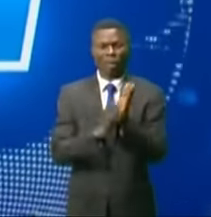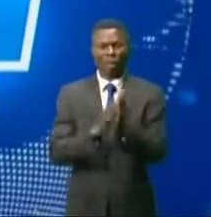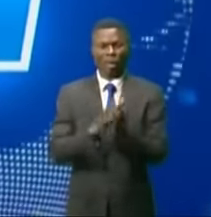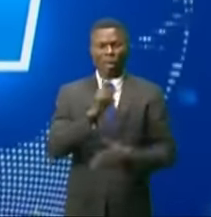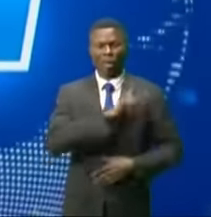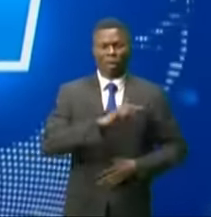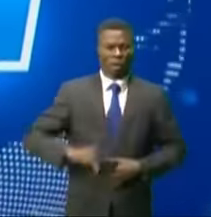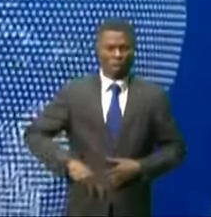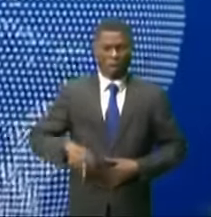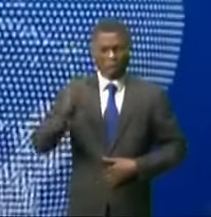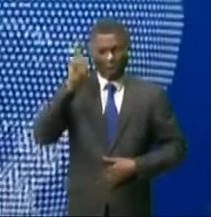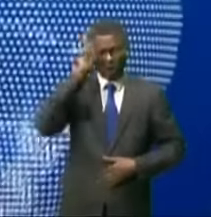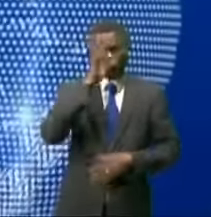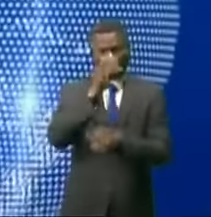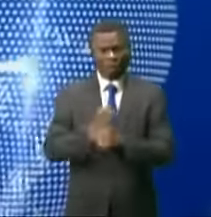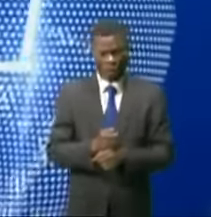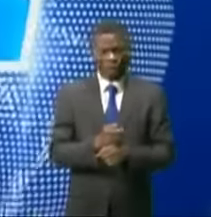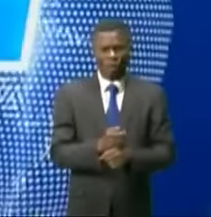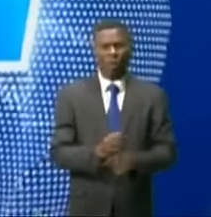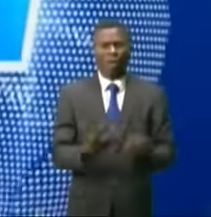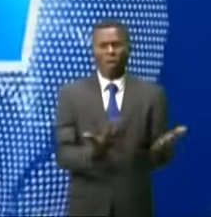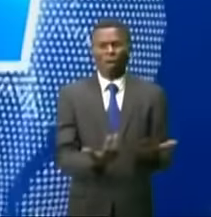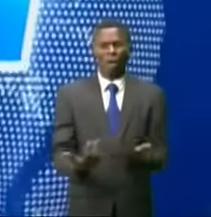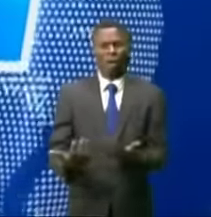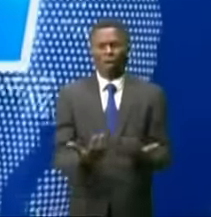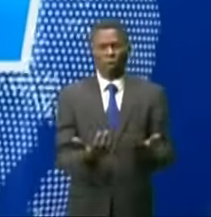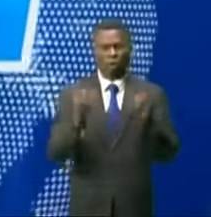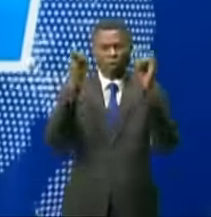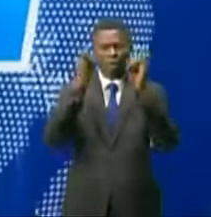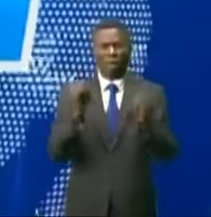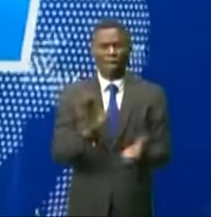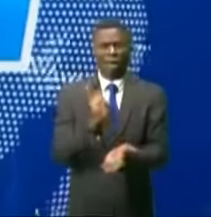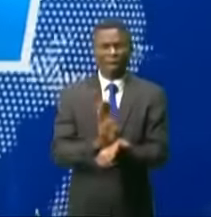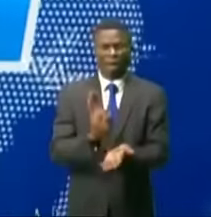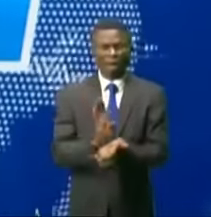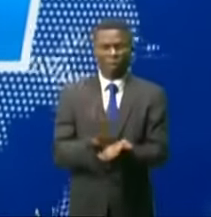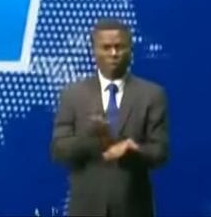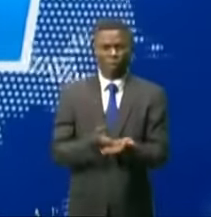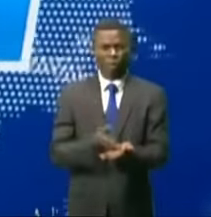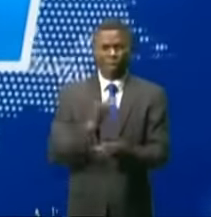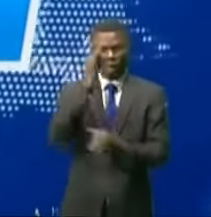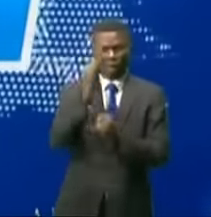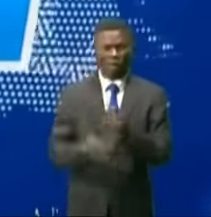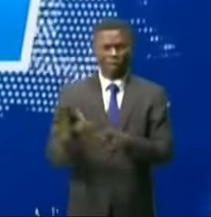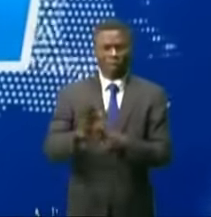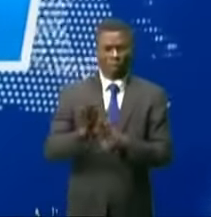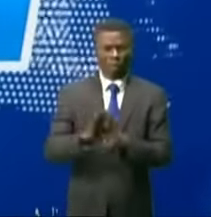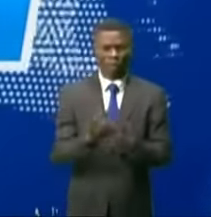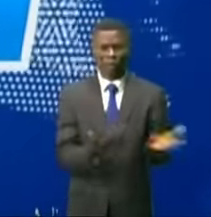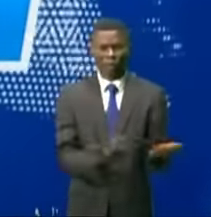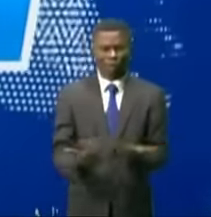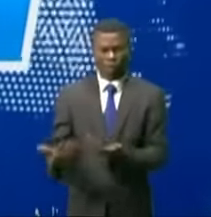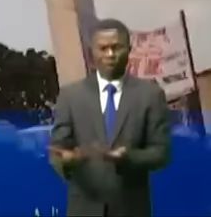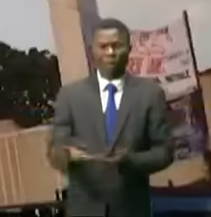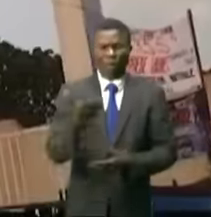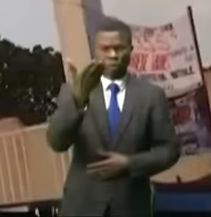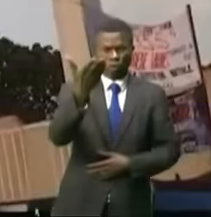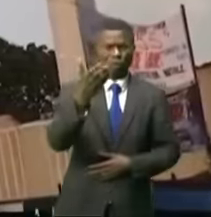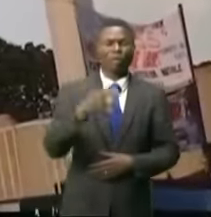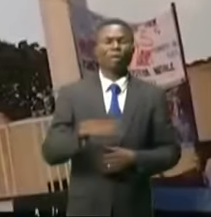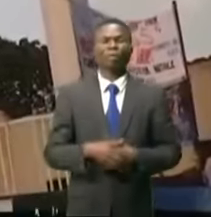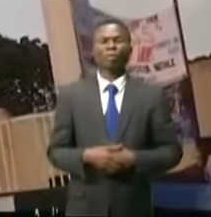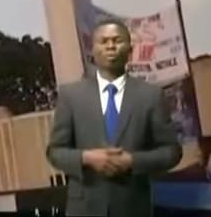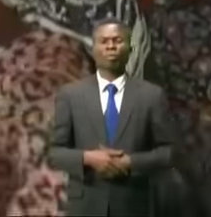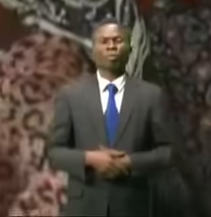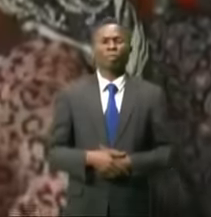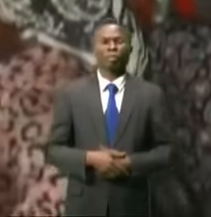kimbanguiste Tchangou vient de recevoir des kits informatiques et leurs brevets à l'issue d'une formation en informatique. Serge Mata.